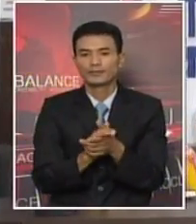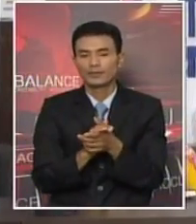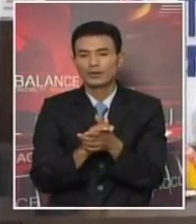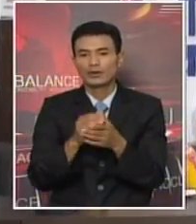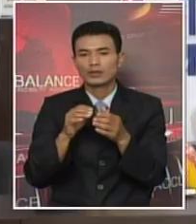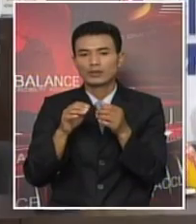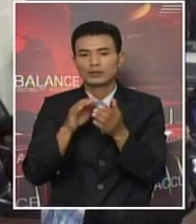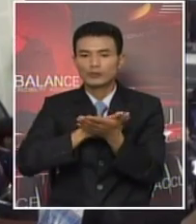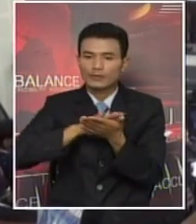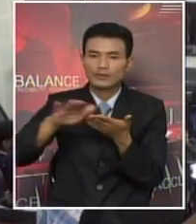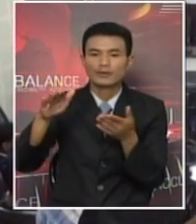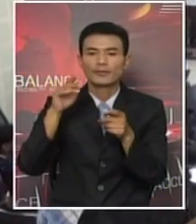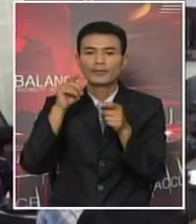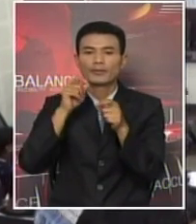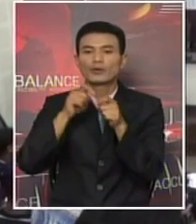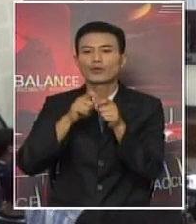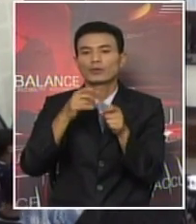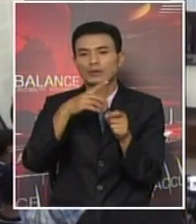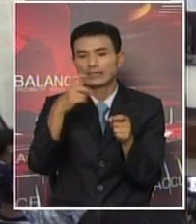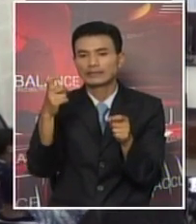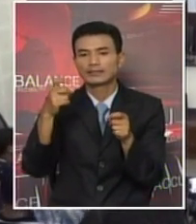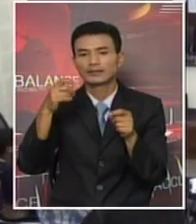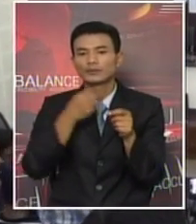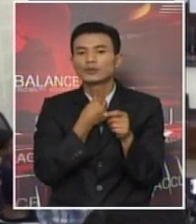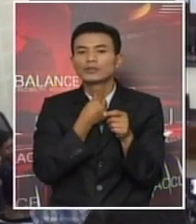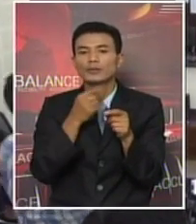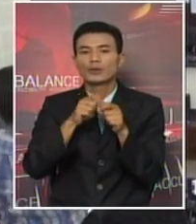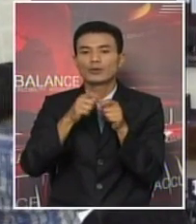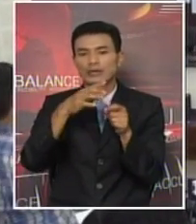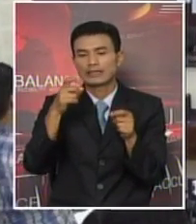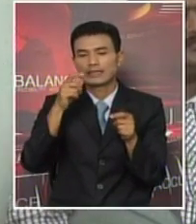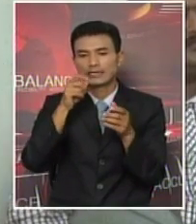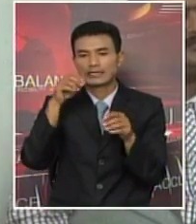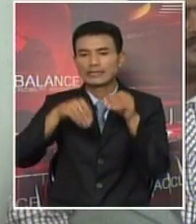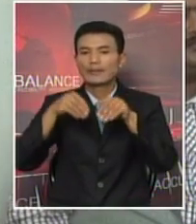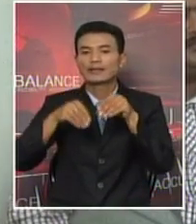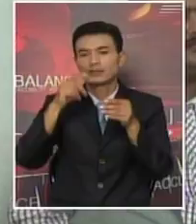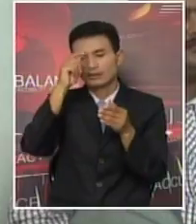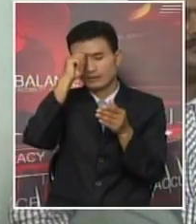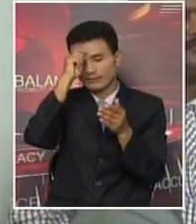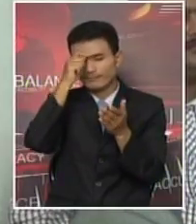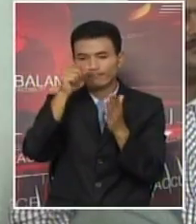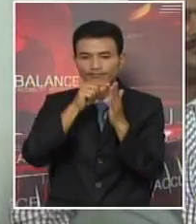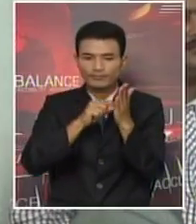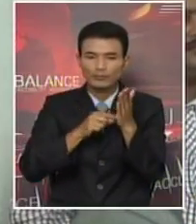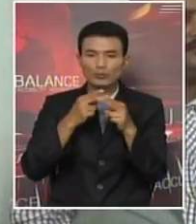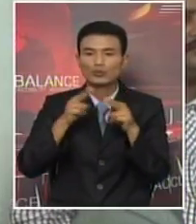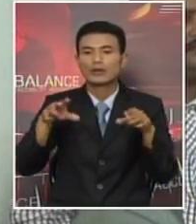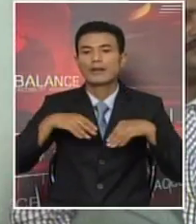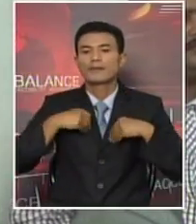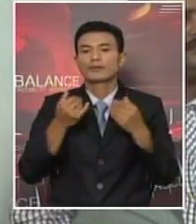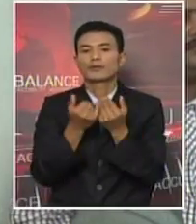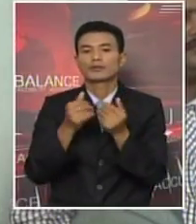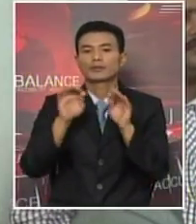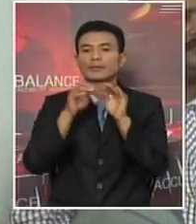निर्वाचनलाई स्वच्छ, स्वतन्त्र, निष्पक्ष, पारदर्शी तथा विश्वसनीय बनाउन निर्वाचन आचार संहिताको पूर्ण पालना गर्न गराउन पनि सम्बन्धित